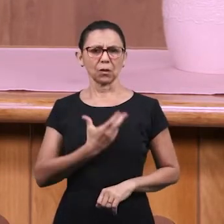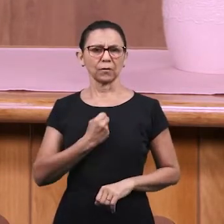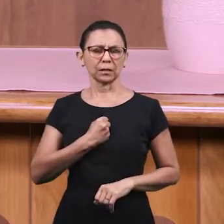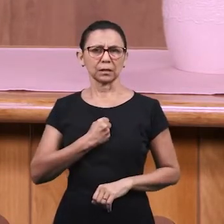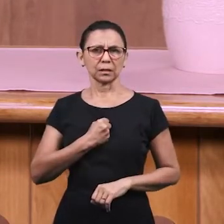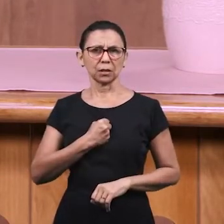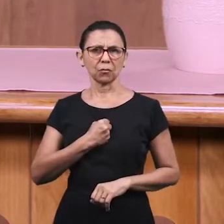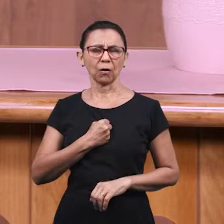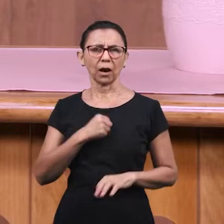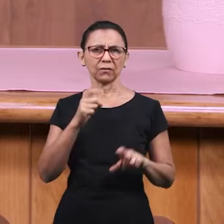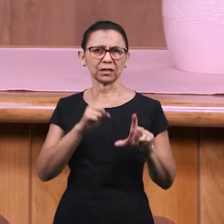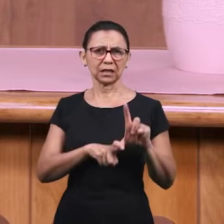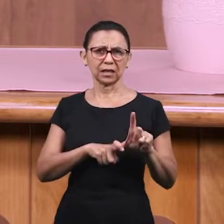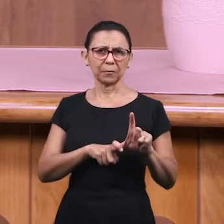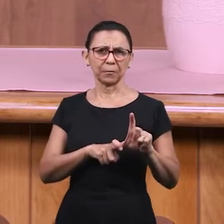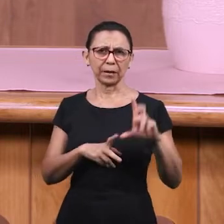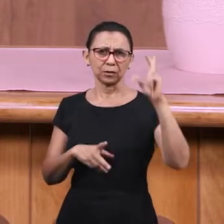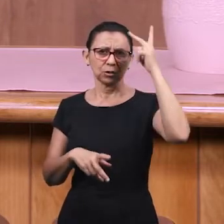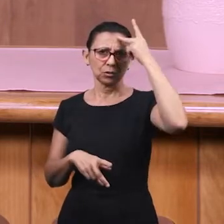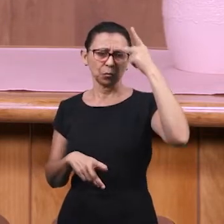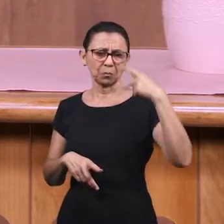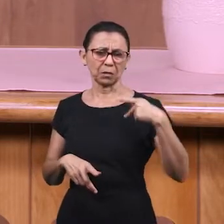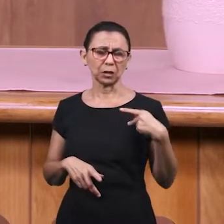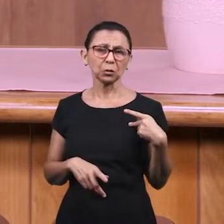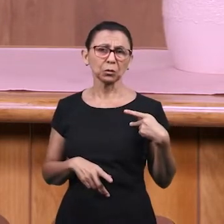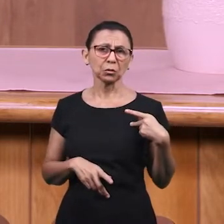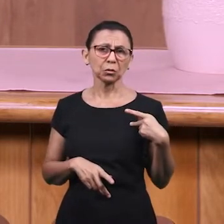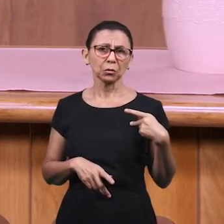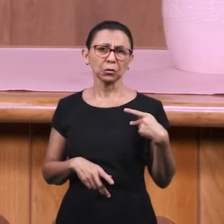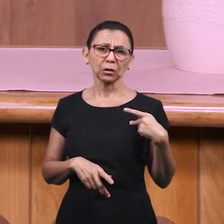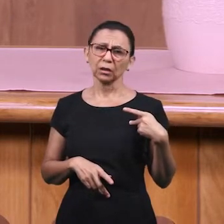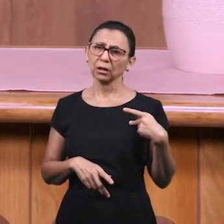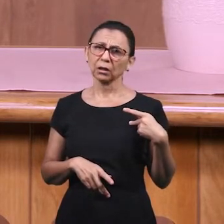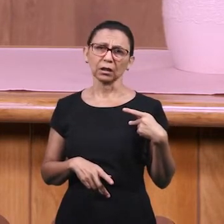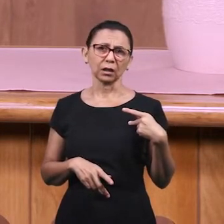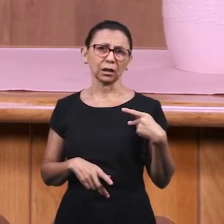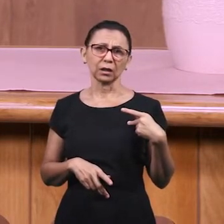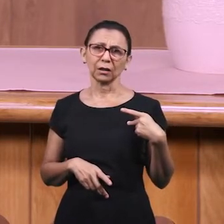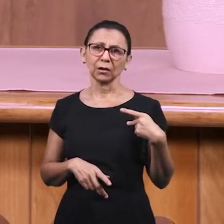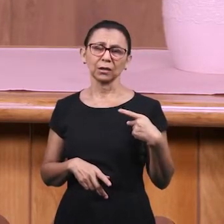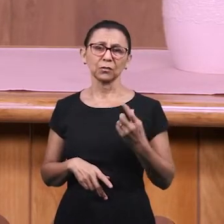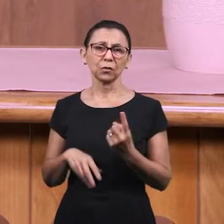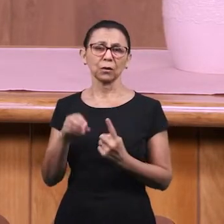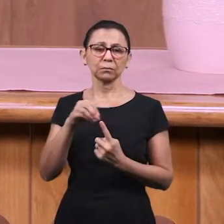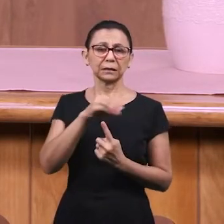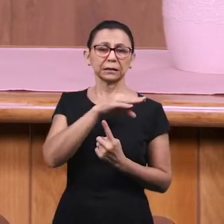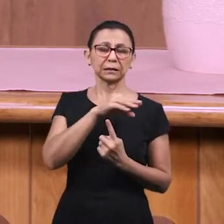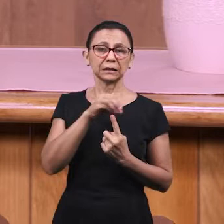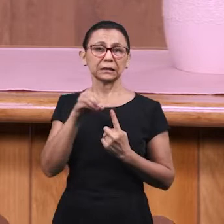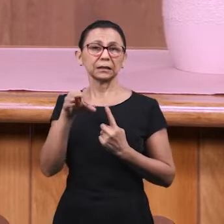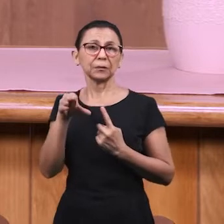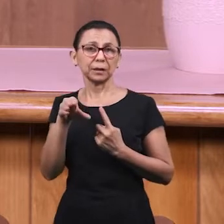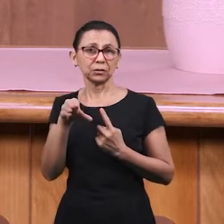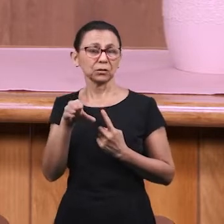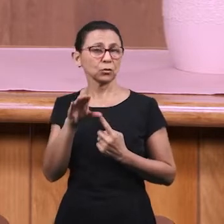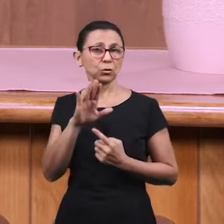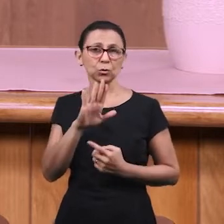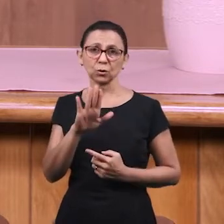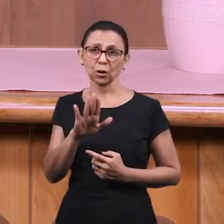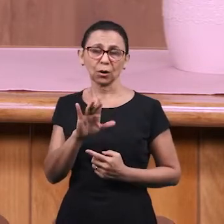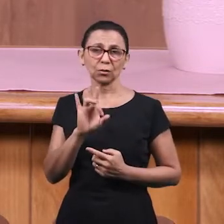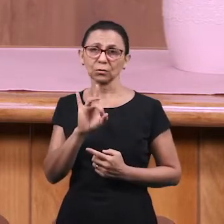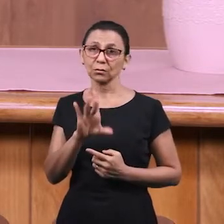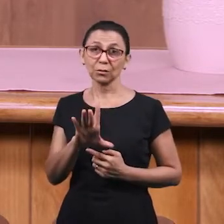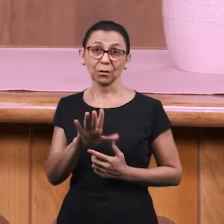ослепнуть. Спасение зависит от человека. Человек может быть даже использован, чтобы ты получил спасение. Но теперь, кто восстановил